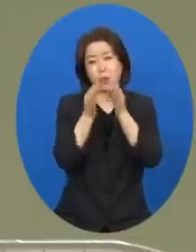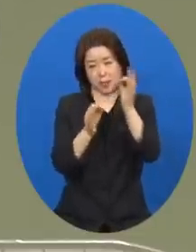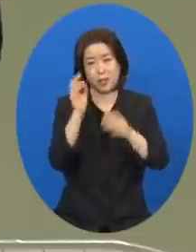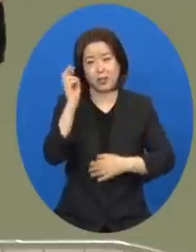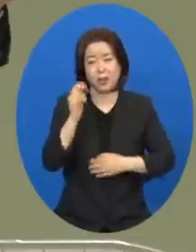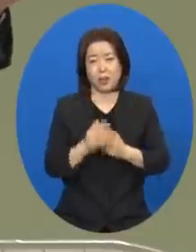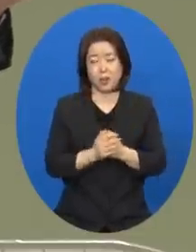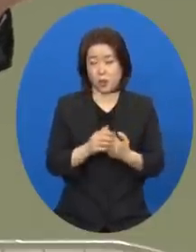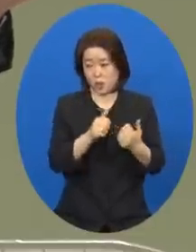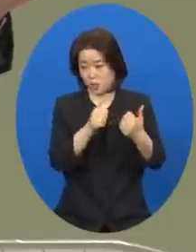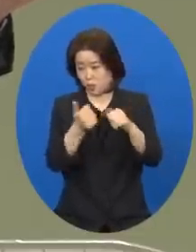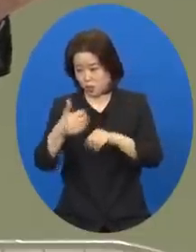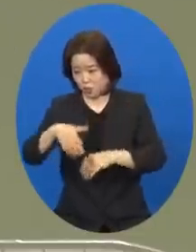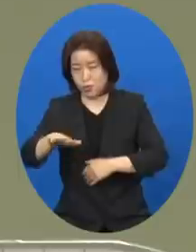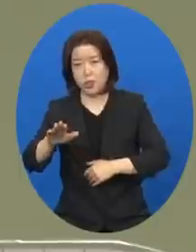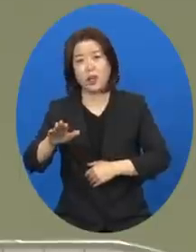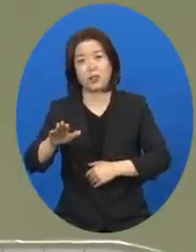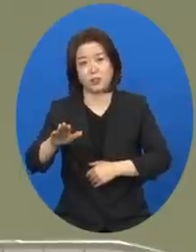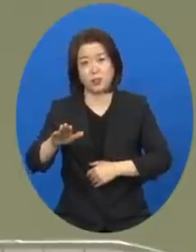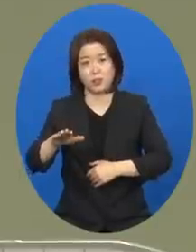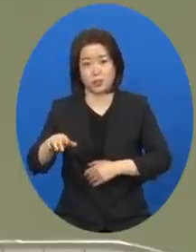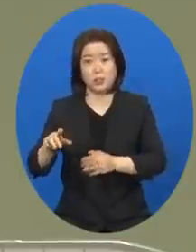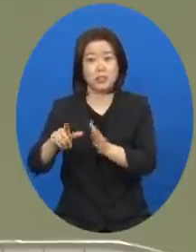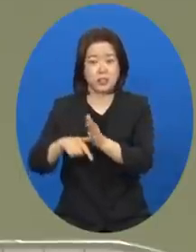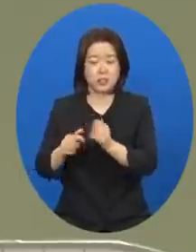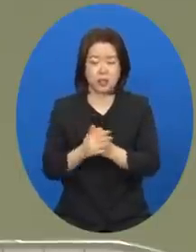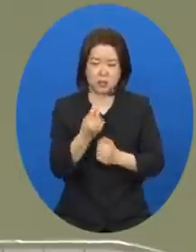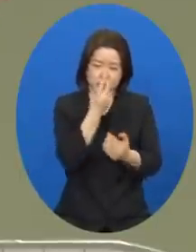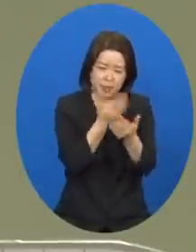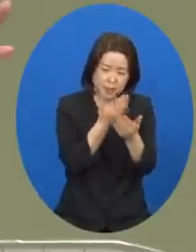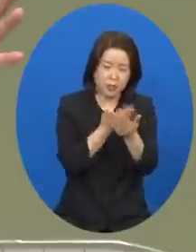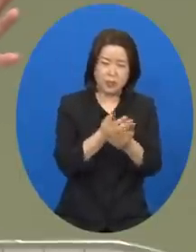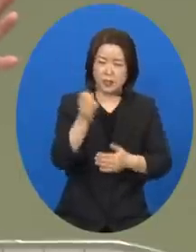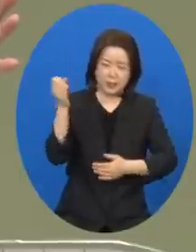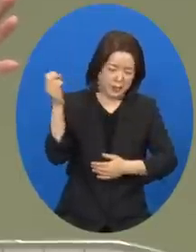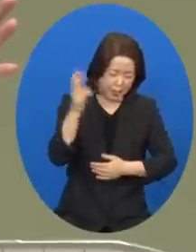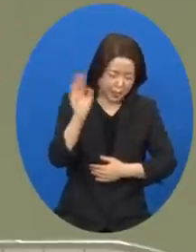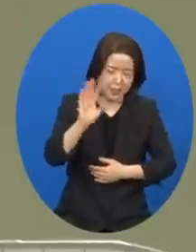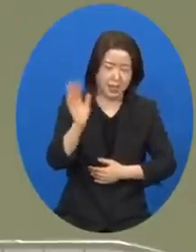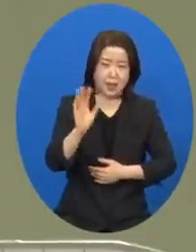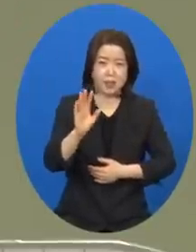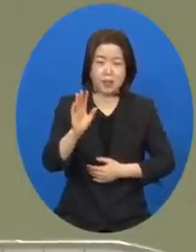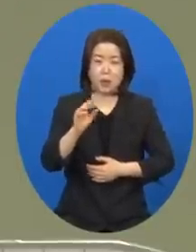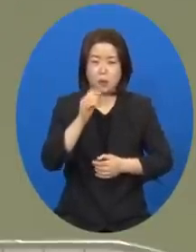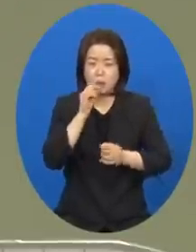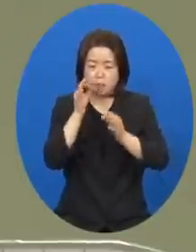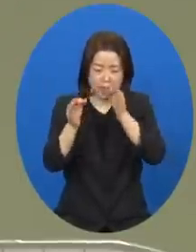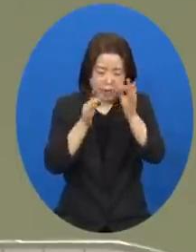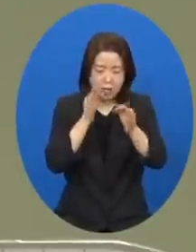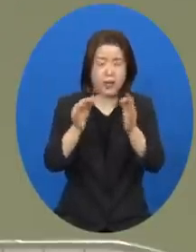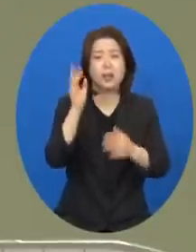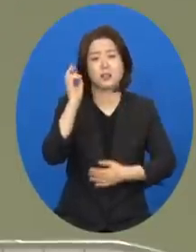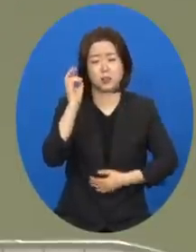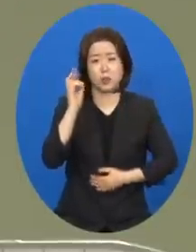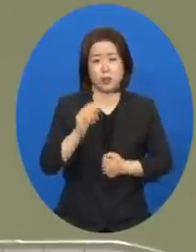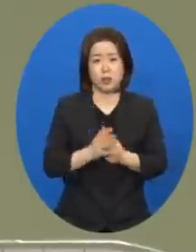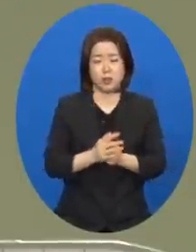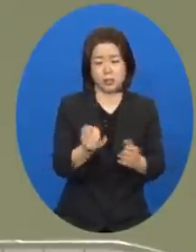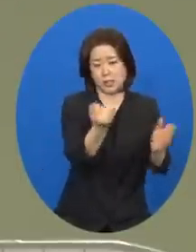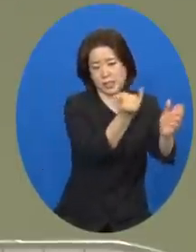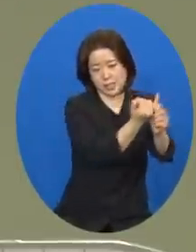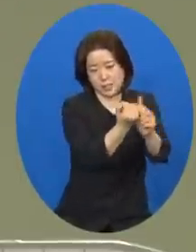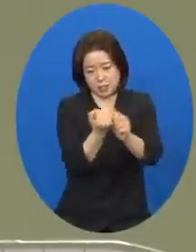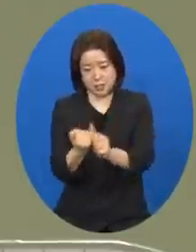죽으러 가는 거예요. 살려주세요, 살려주세요. 다시는 안 그럴게요. 근데 그 끌고 오는